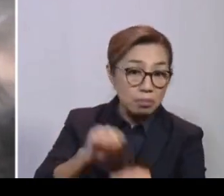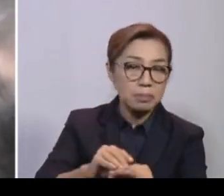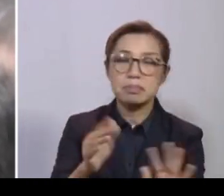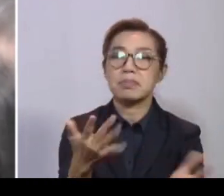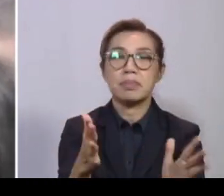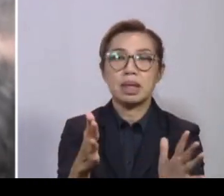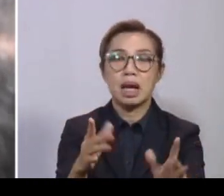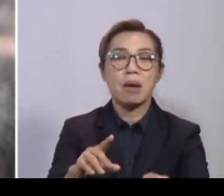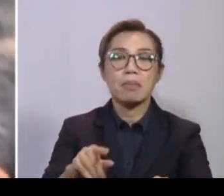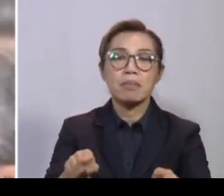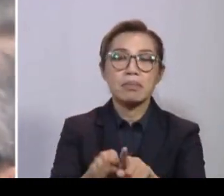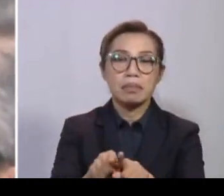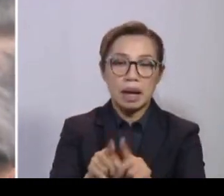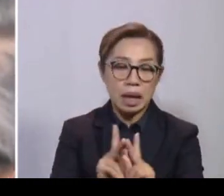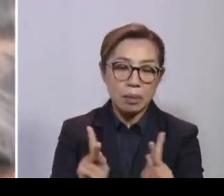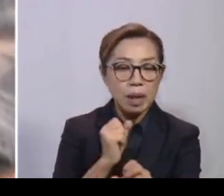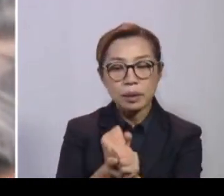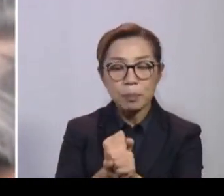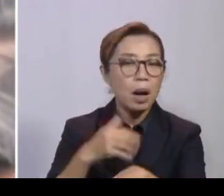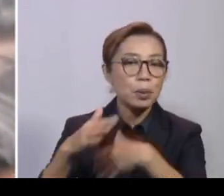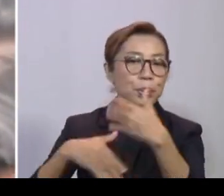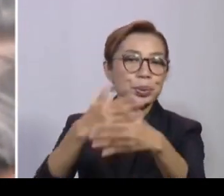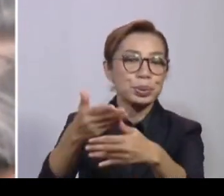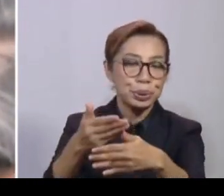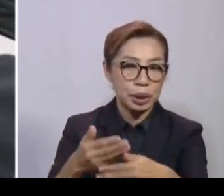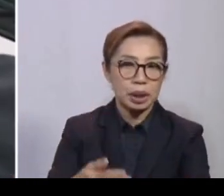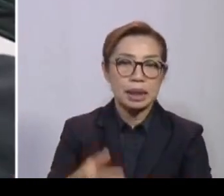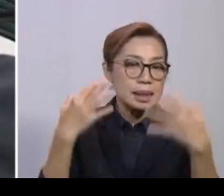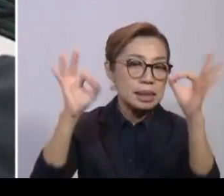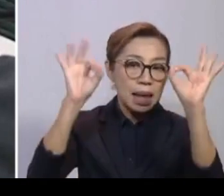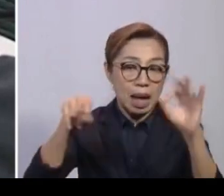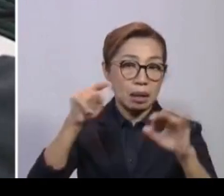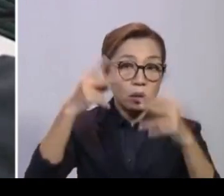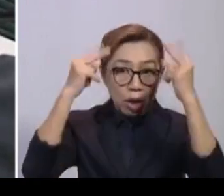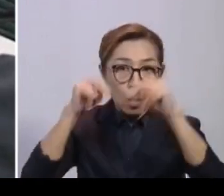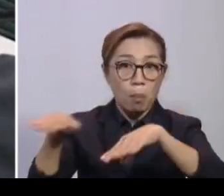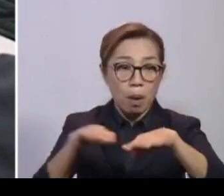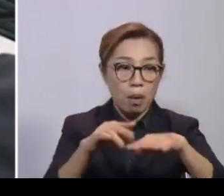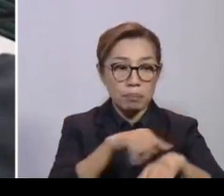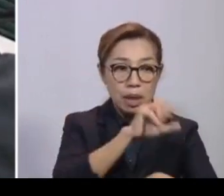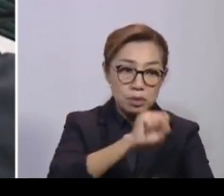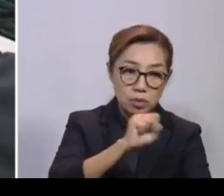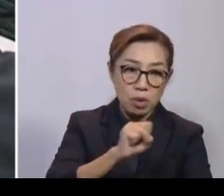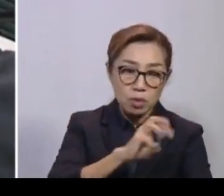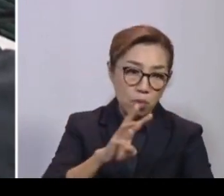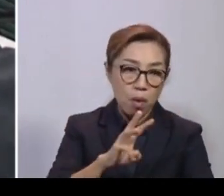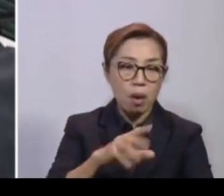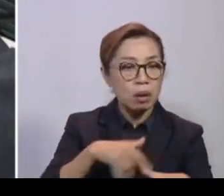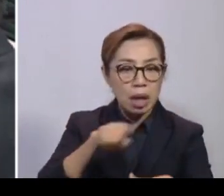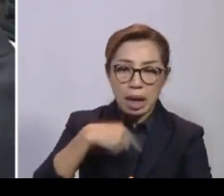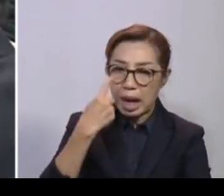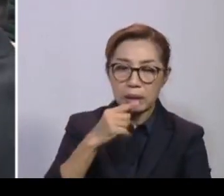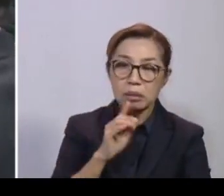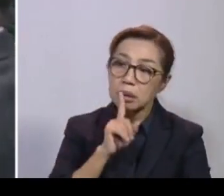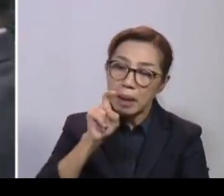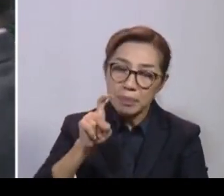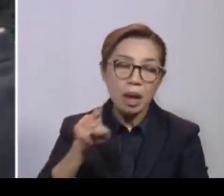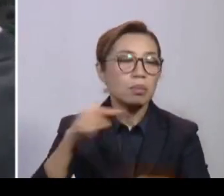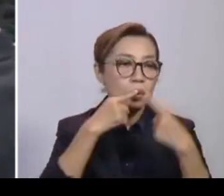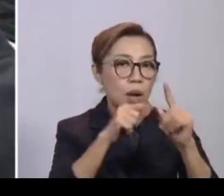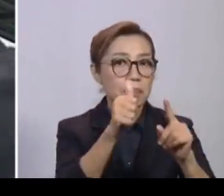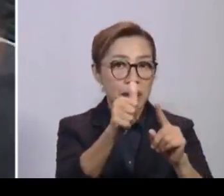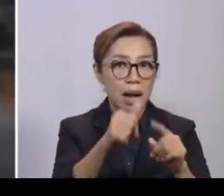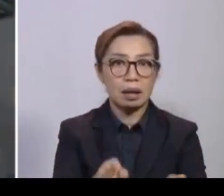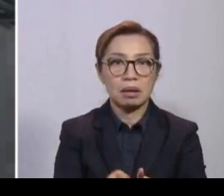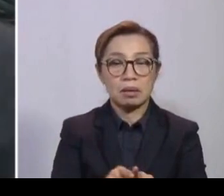อิสระอยากให้สภาเนี่ยราบรื่นแล้วก็นายกพร้อมจะตอบข้อซักถามขอให้สภาเป็นสภาของทุกฝ่ายย้ำด้วยว่าไม่ต้อง